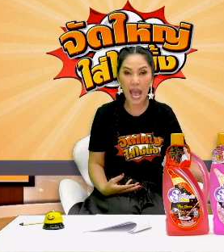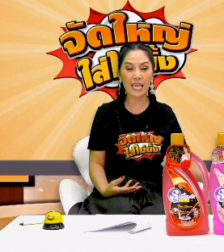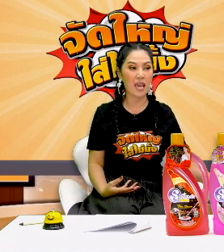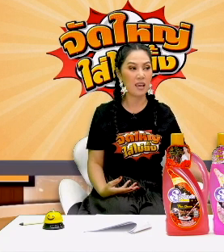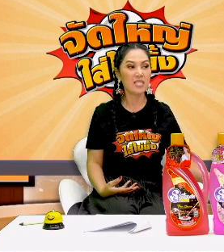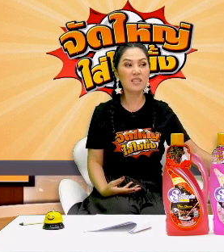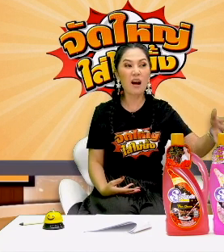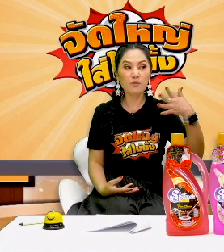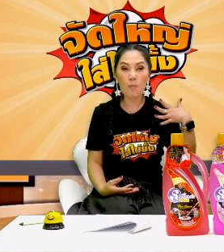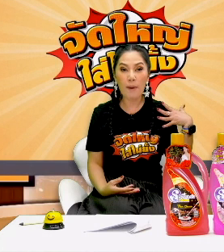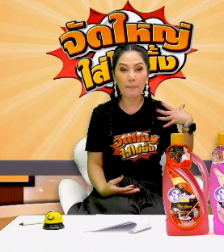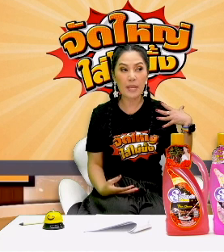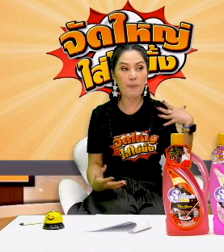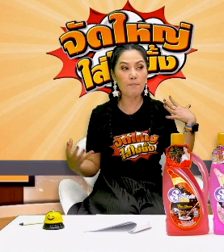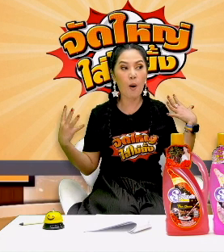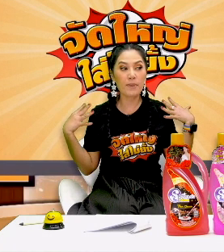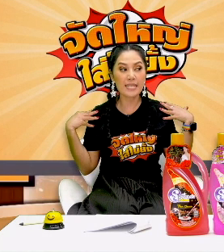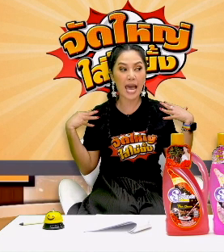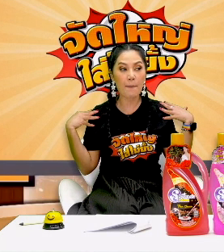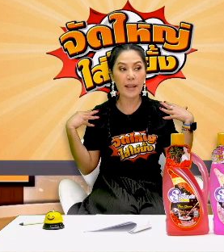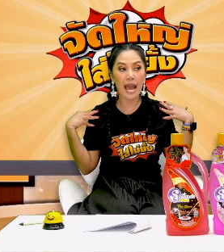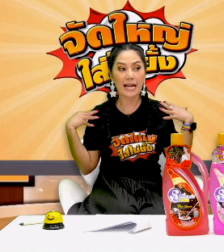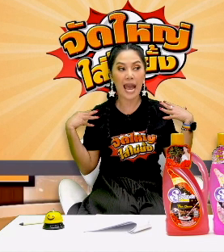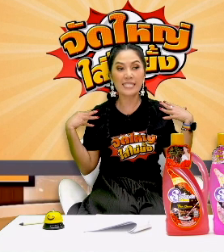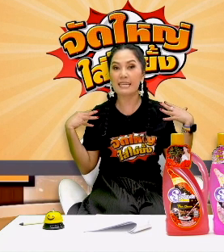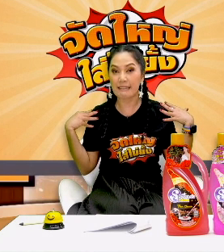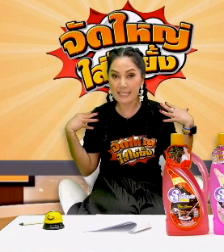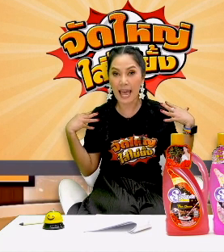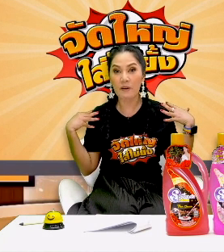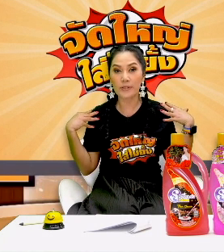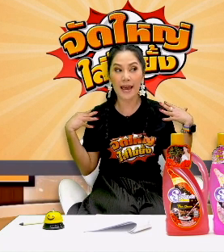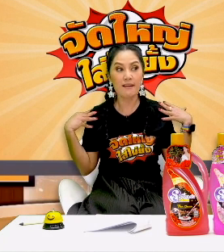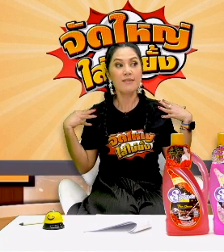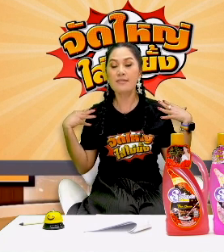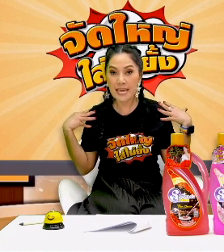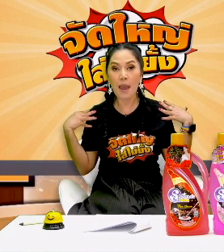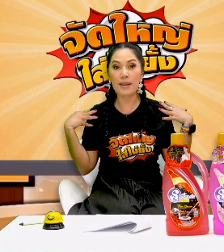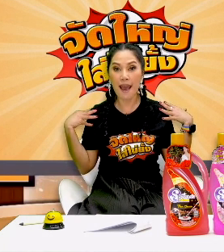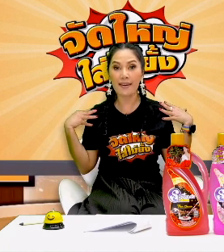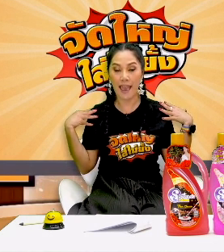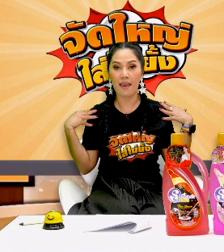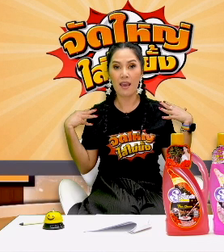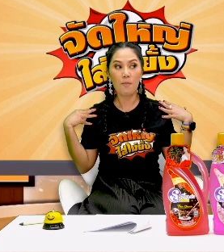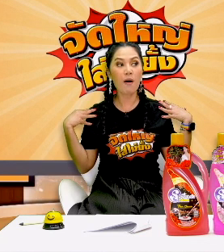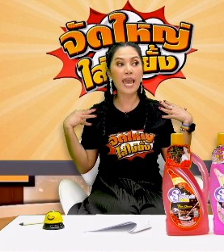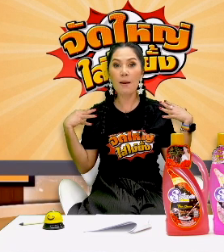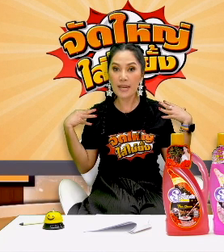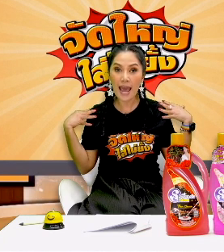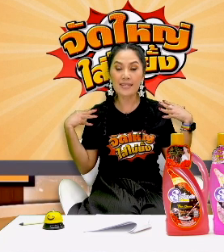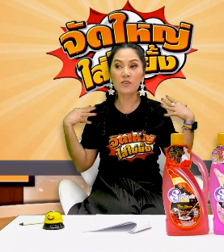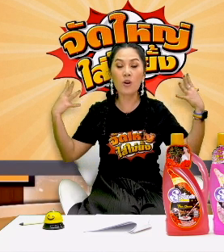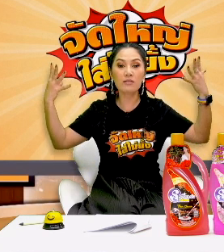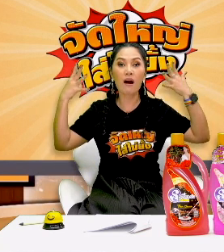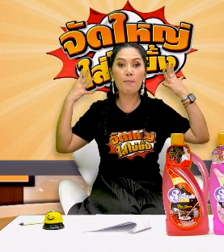บ้าไงฉันเติบโตมาแบบนี้เป็นปมในใจเป็นอาการจิตในใจของฉันซึ่งแก้ไม่ได้ไงพอแก้ไม่